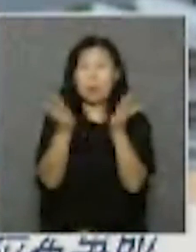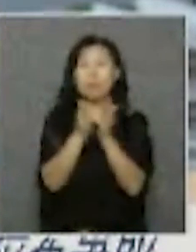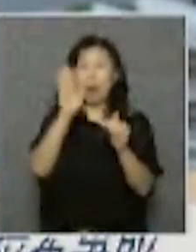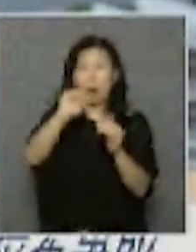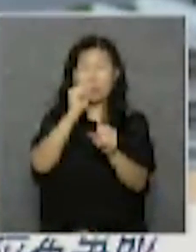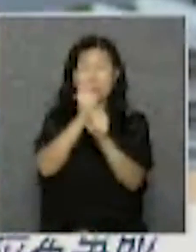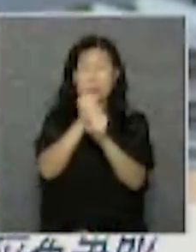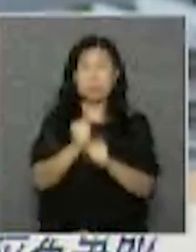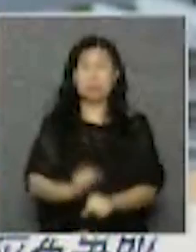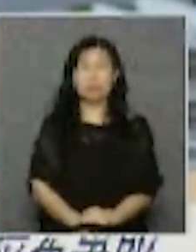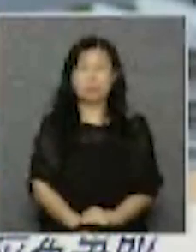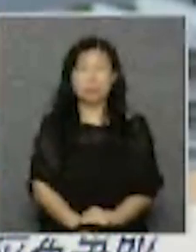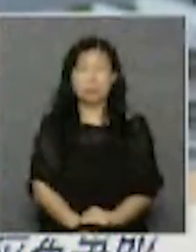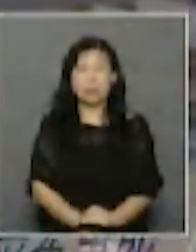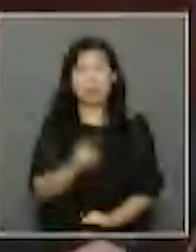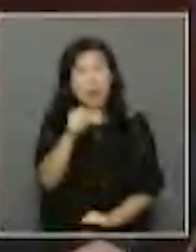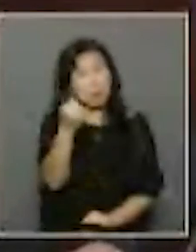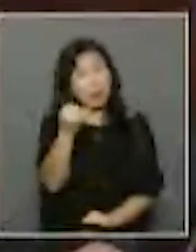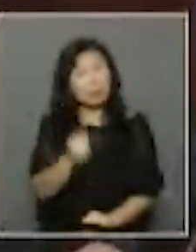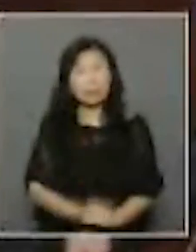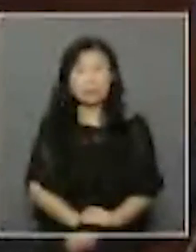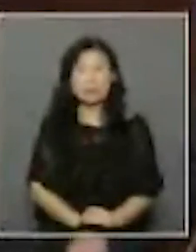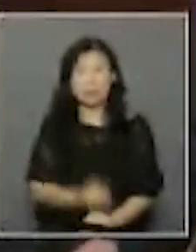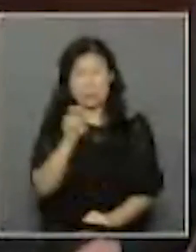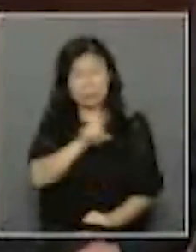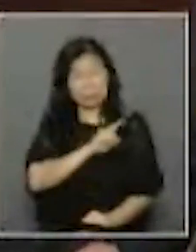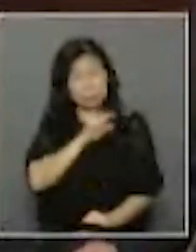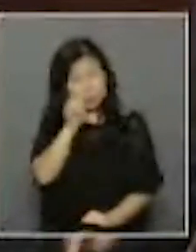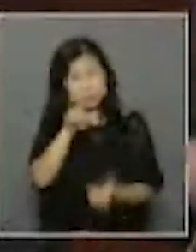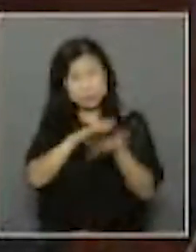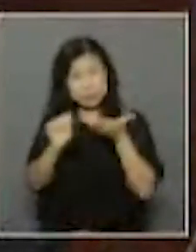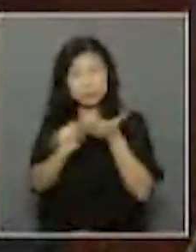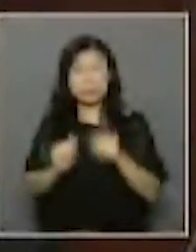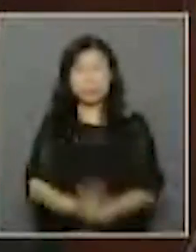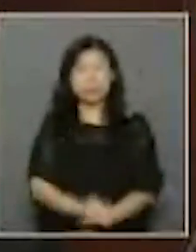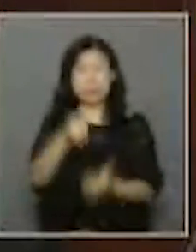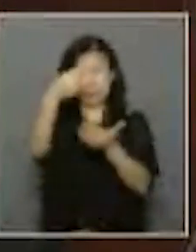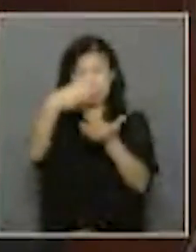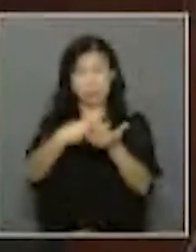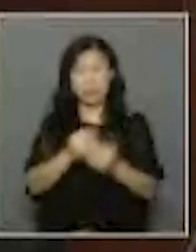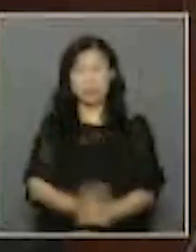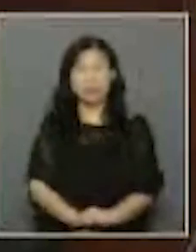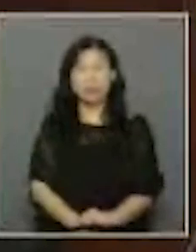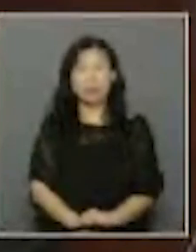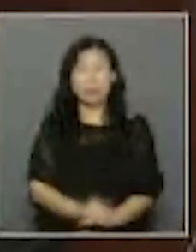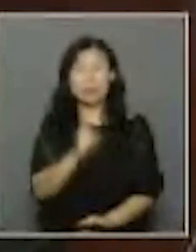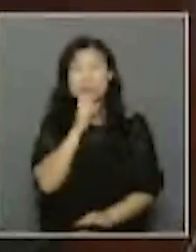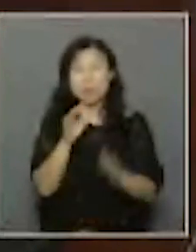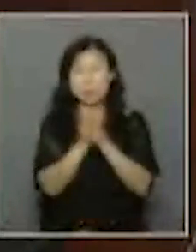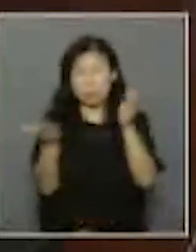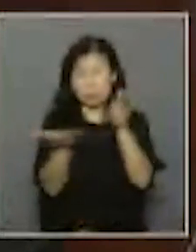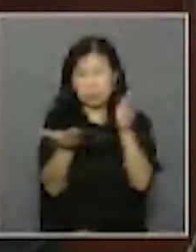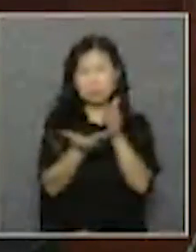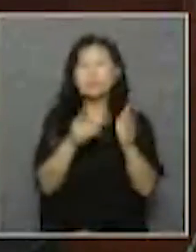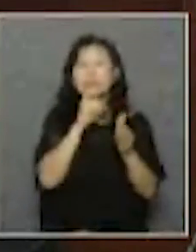啦，係咪啊？喂， 請你睇清楚嗰個條文，我哋講緊係喺嗰個總目底下